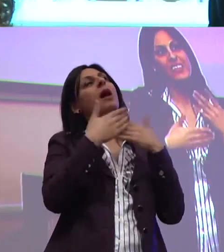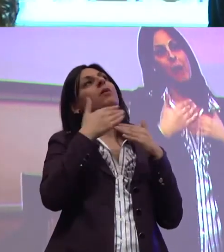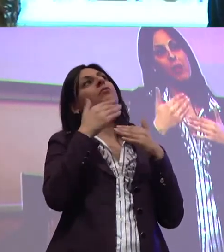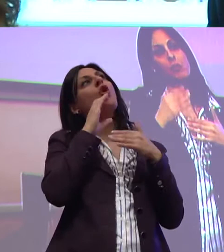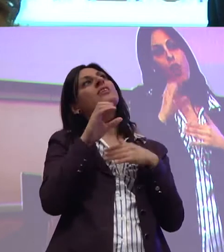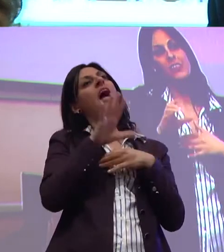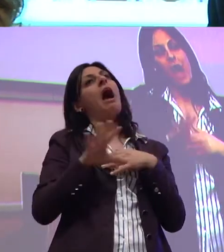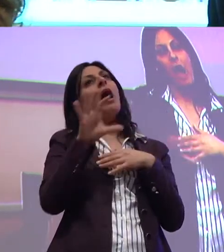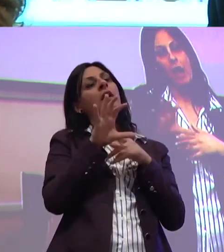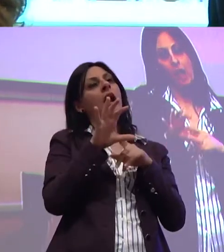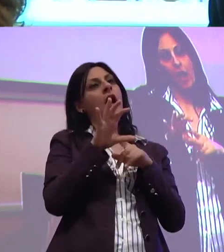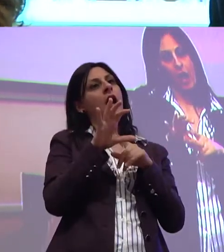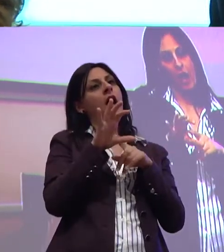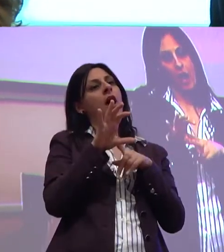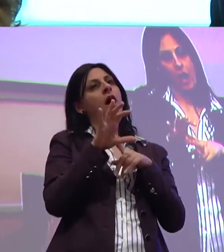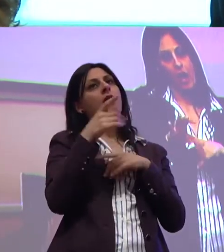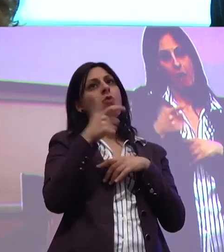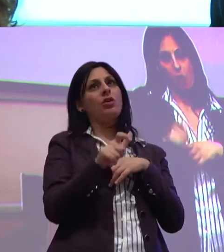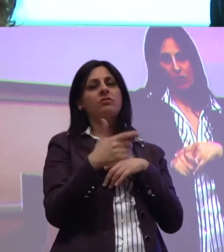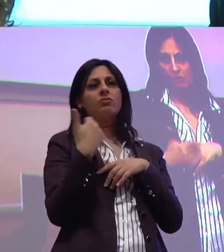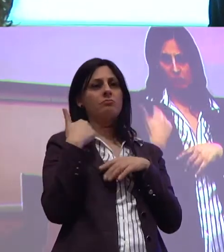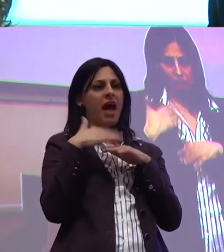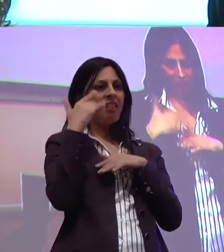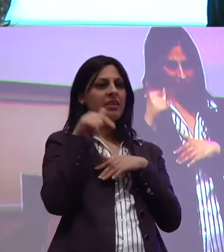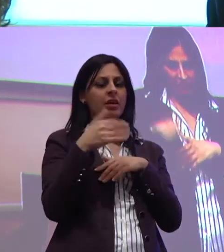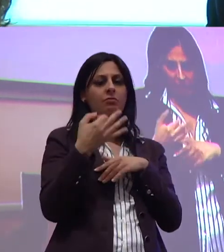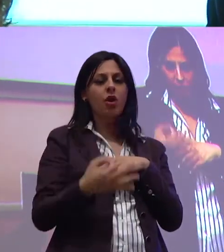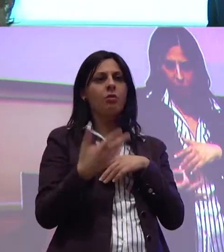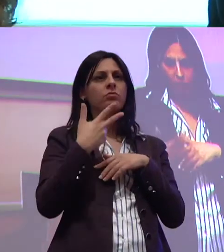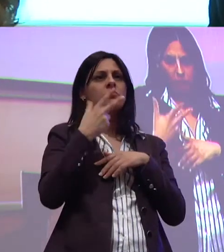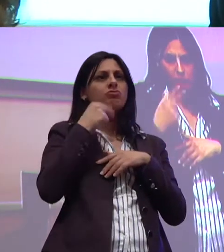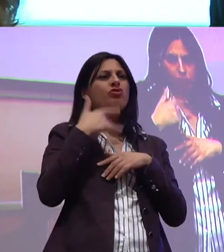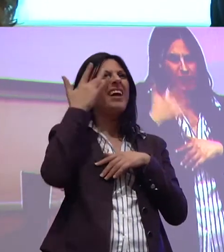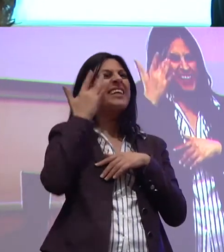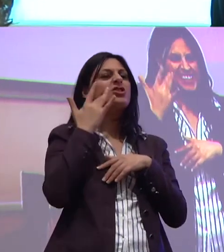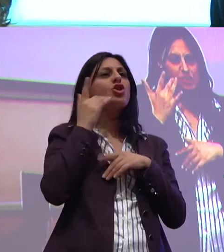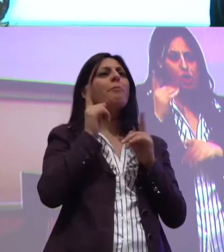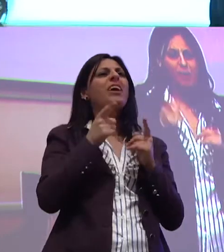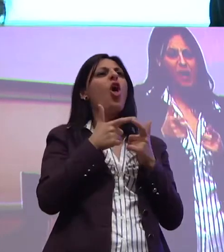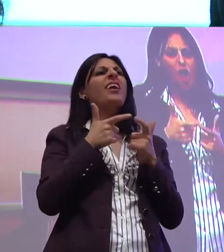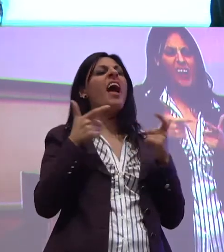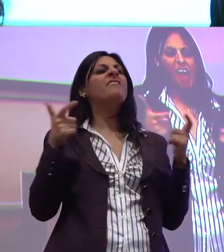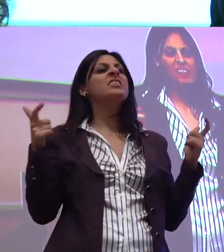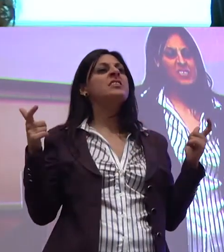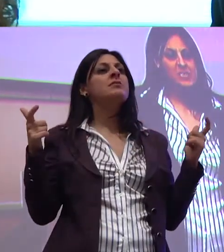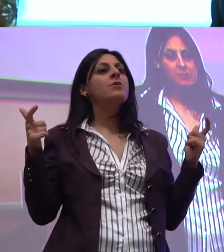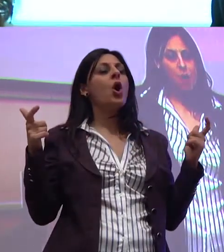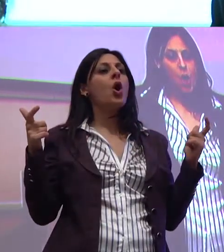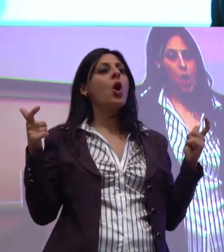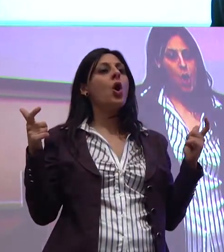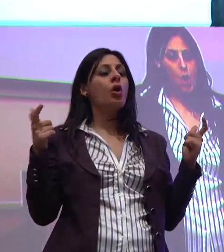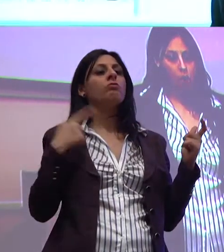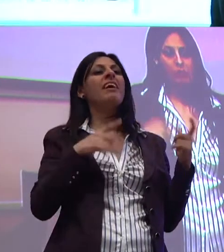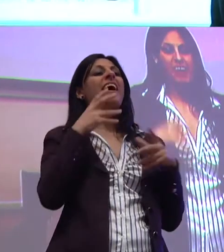per quello che abbiamo sentito questa mattina, per il rischio, il pericolo gravissimo che si cerchi di far